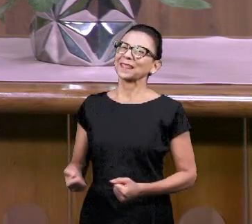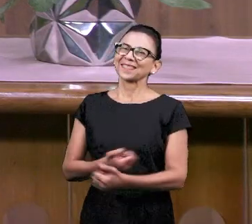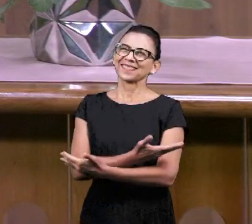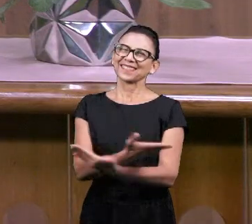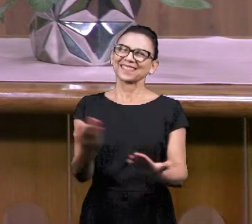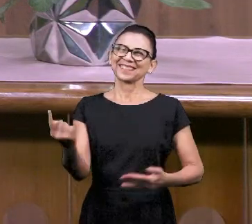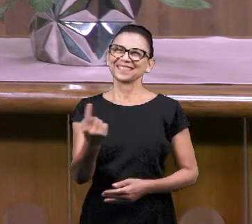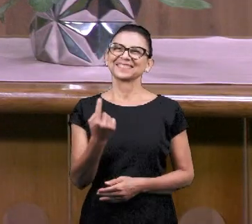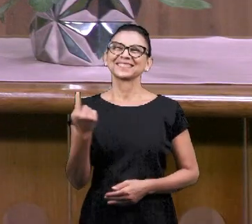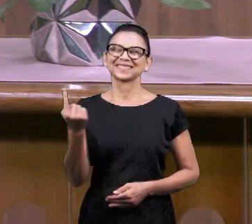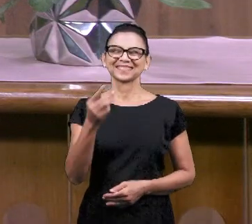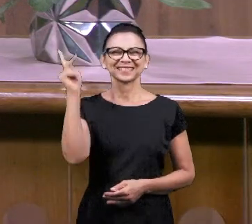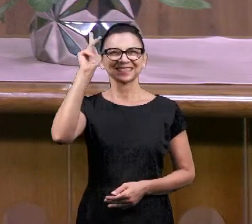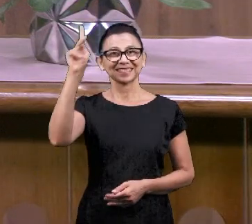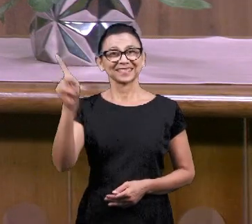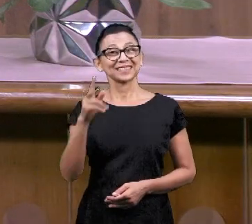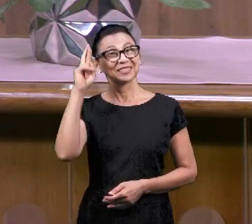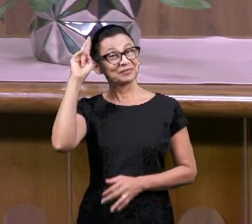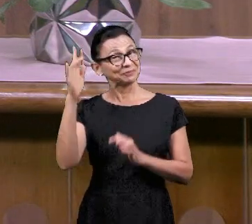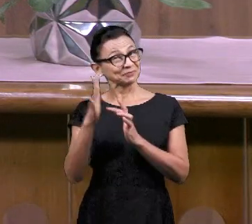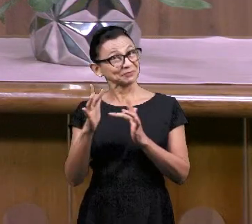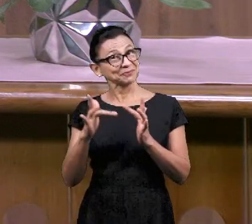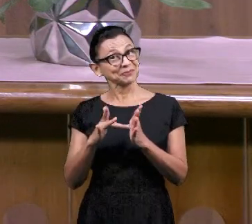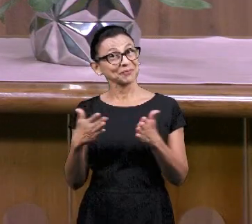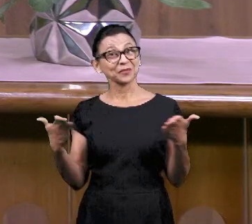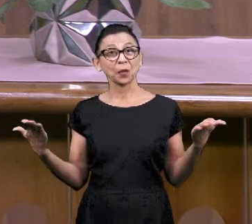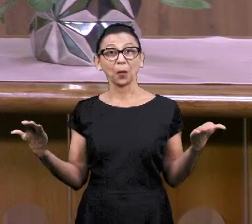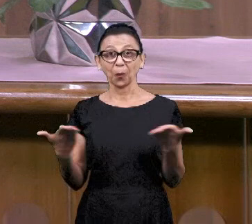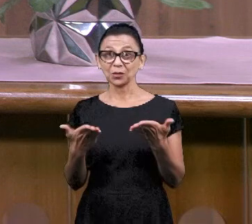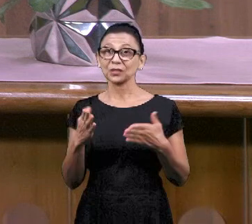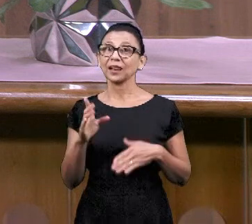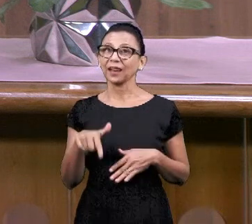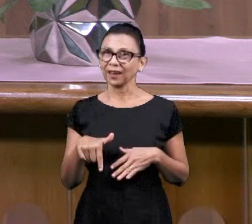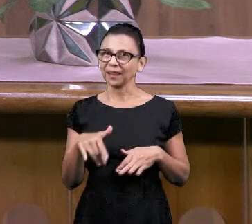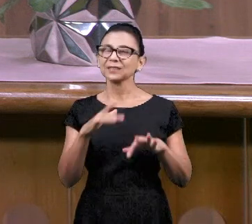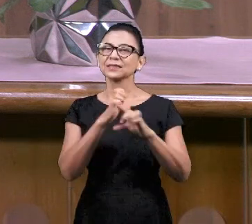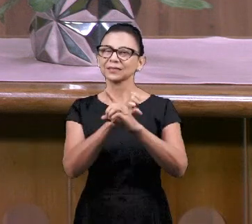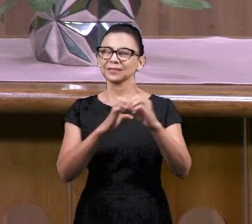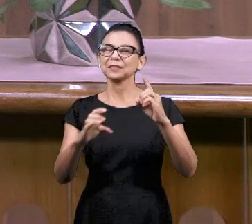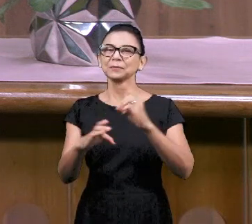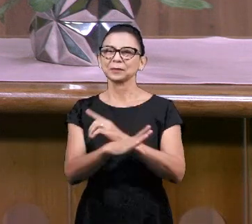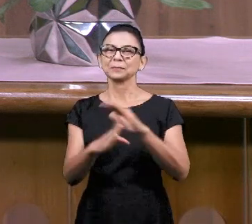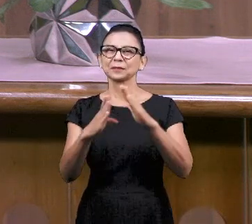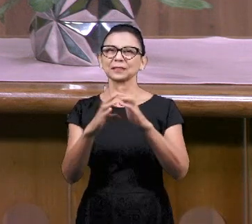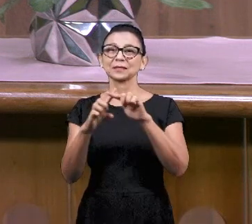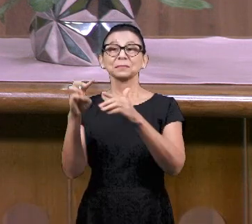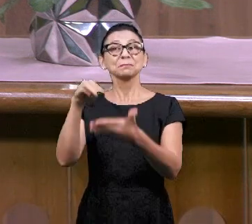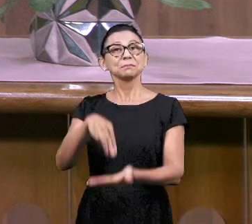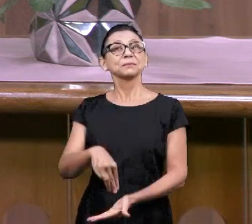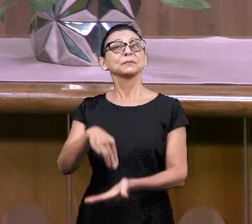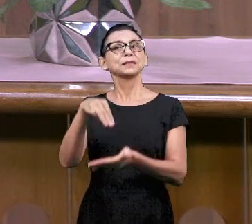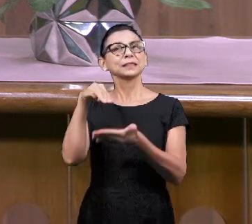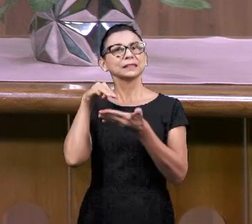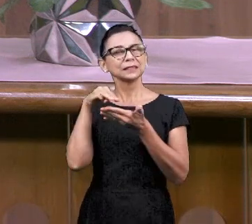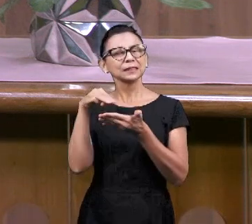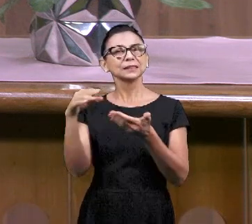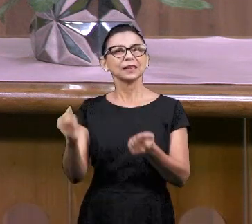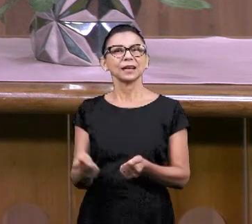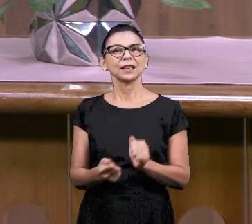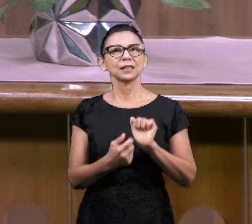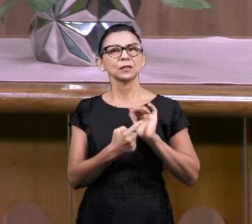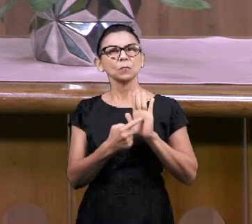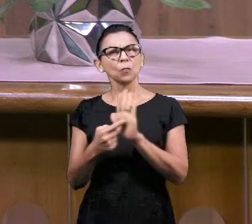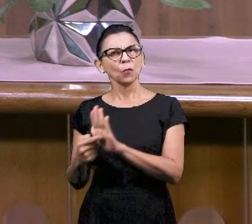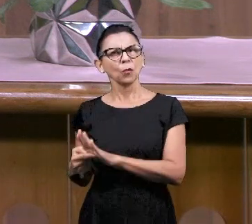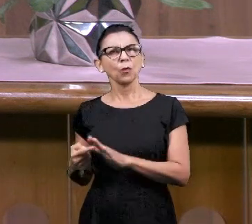Je salue à tous dans la paix du Seigneur Jésus. Celle-ci, c'est l'école biblique de l'Église chrétienne Maranatha qui est transmise